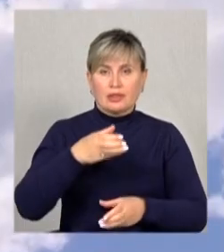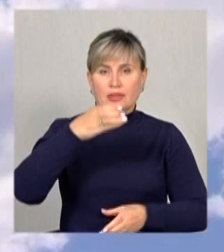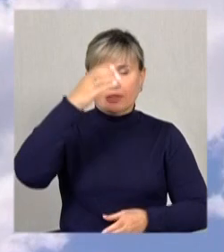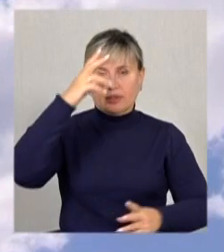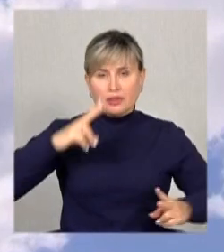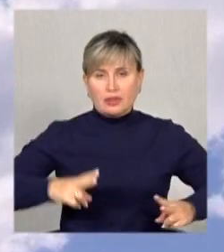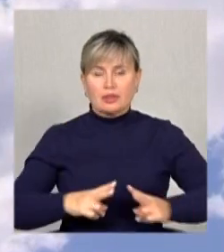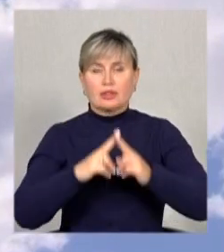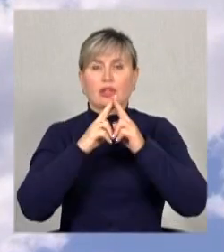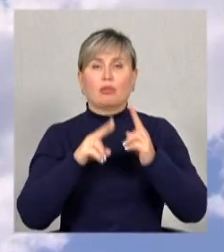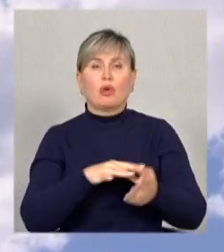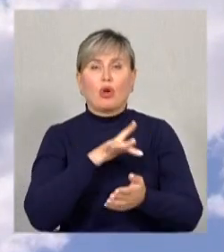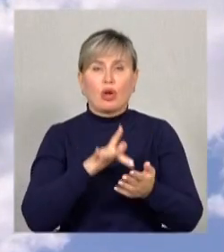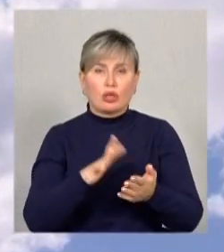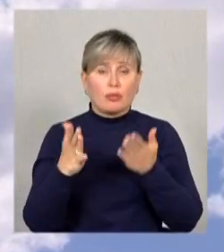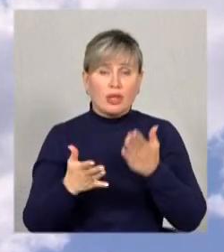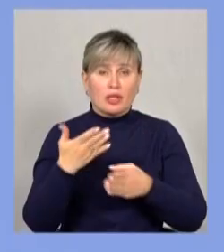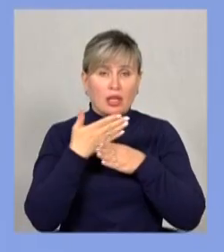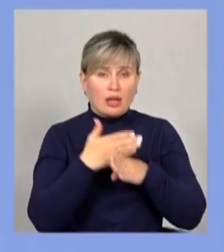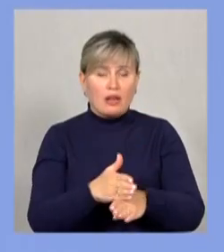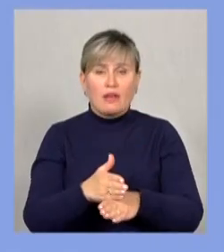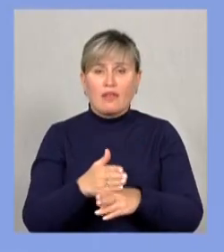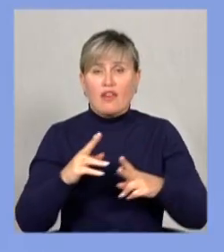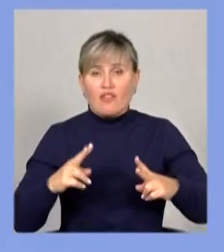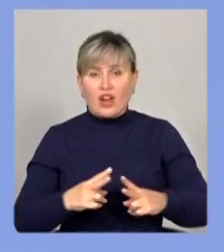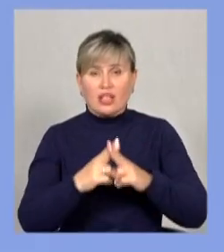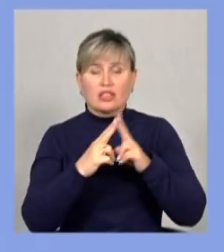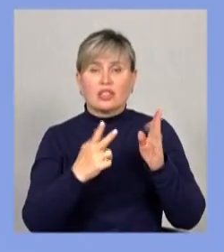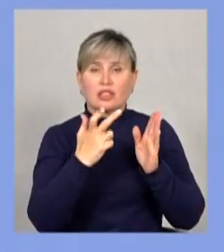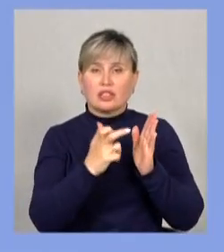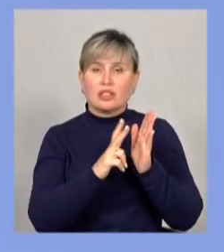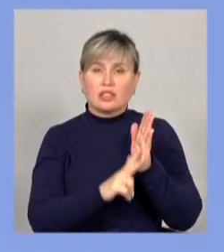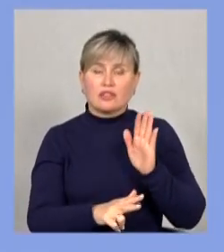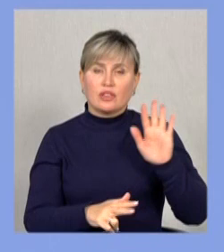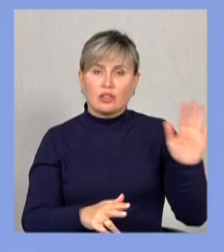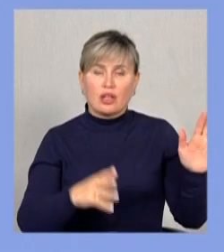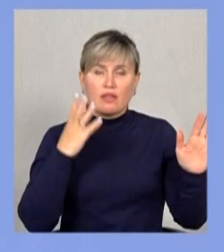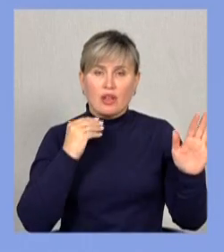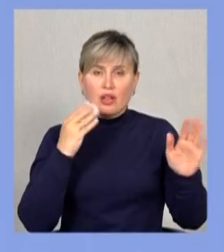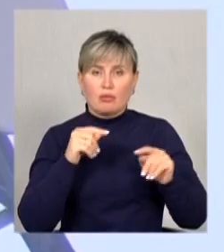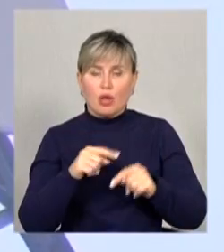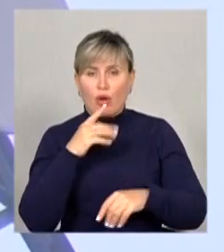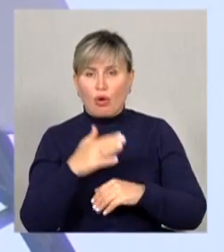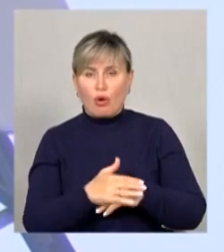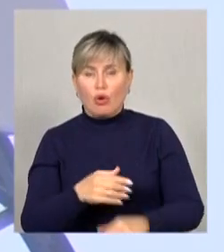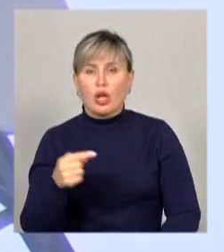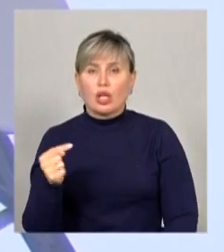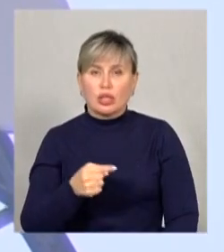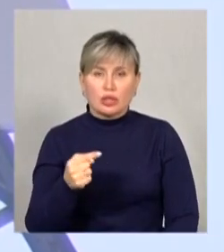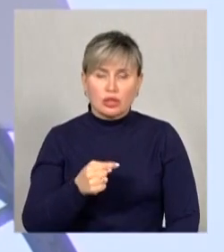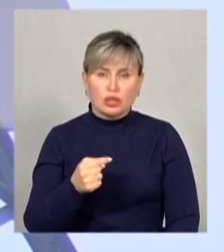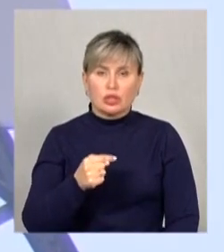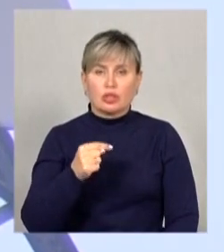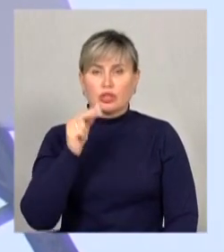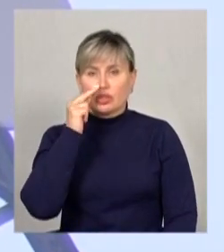Это если по городам разбить, то в Астане 380 базовых станций, в Алмате около 1000, Шымкент